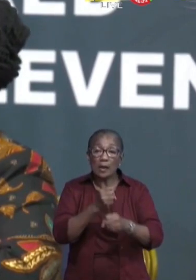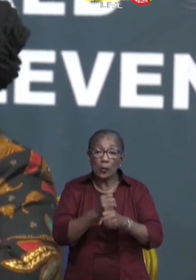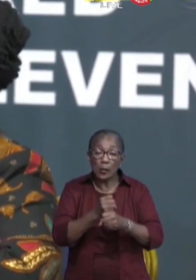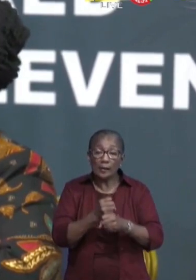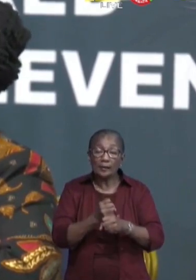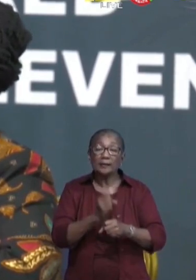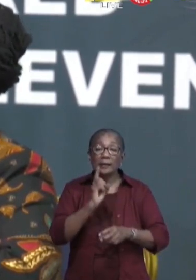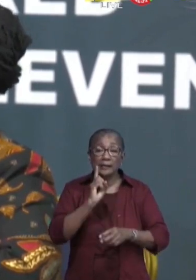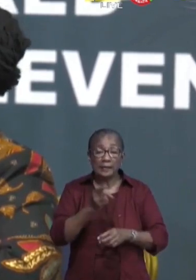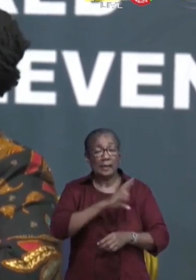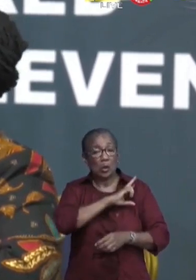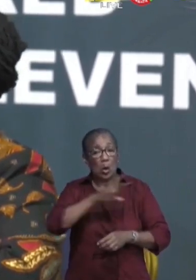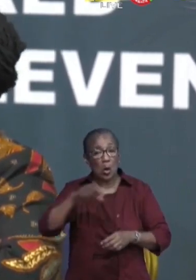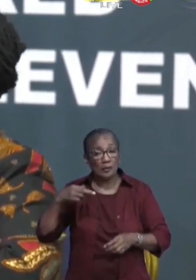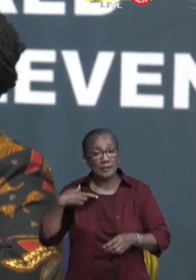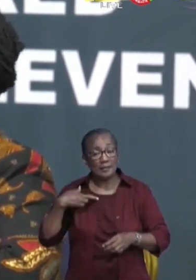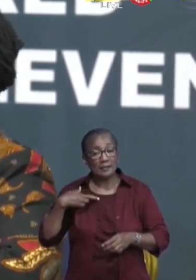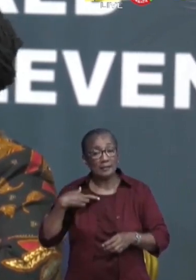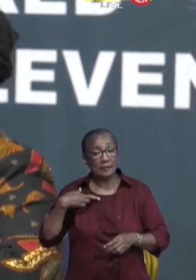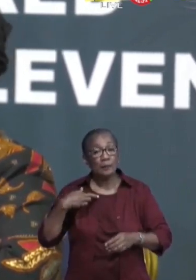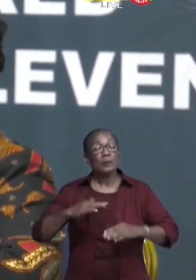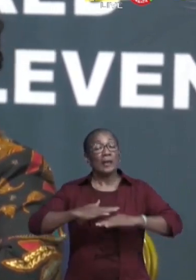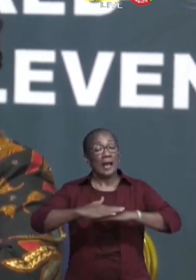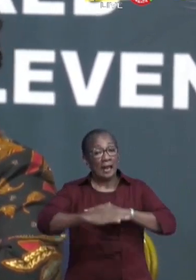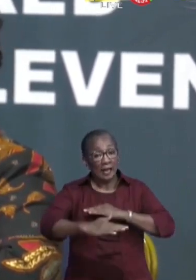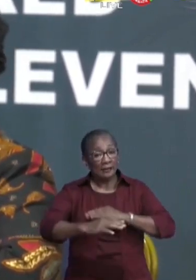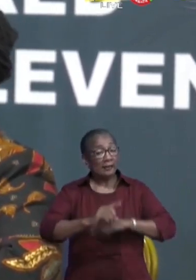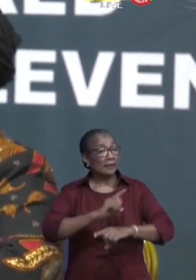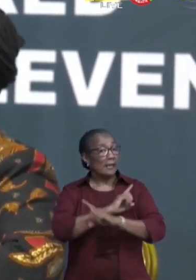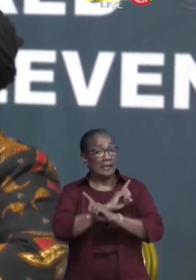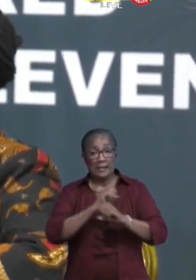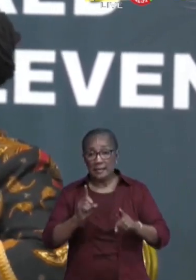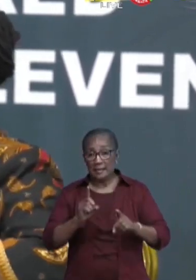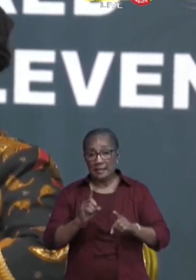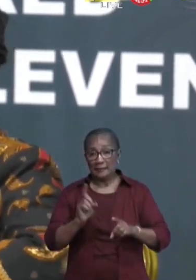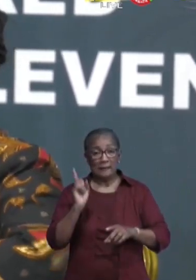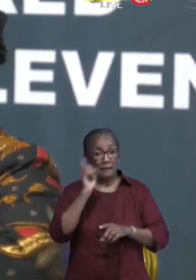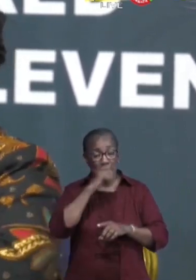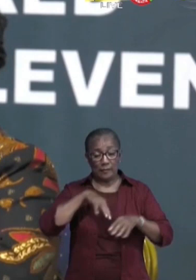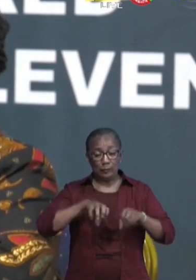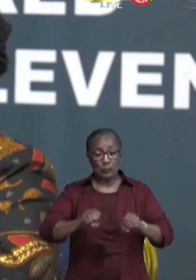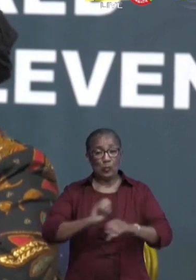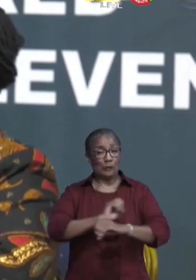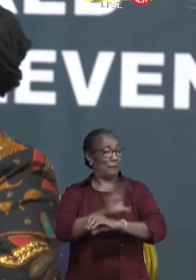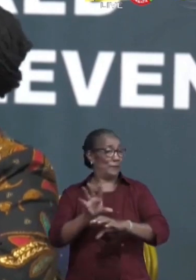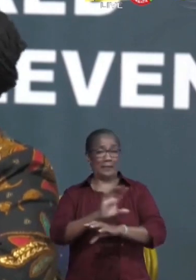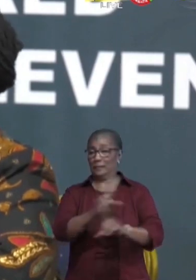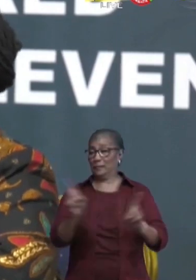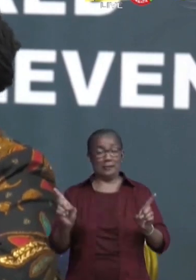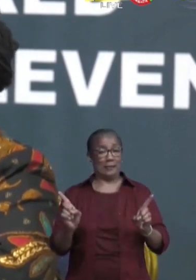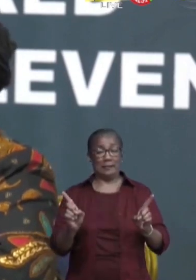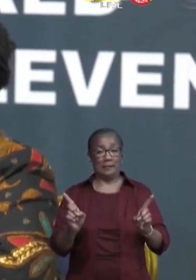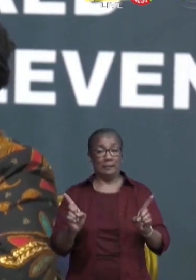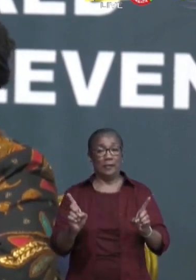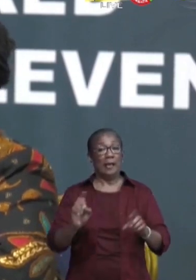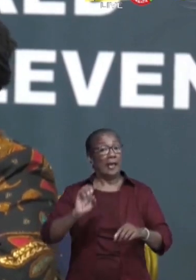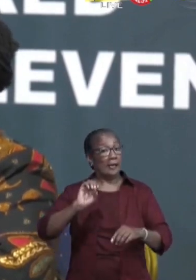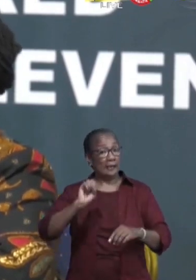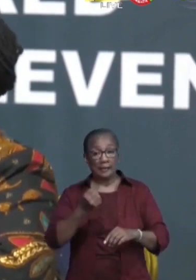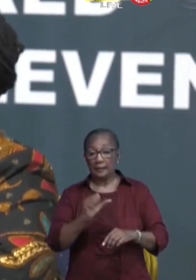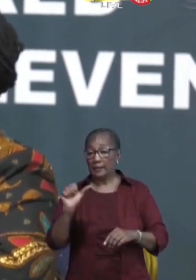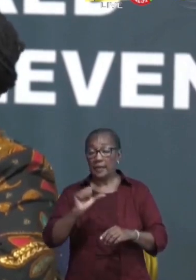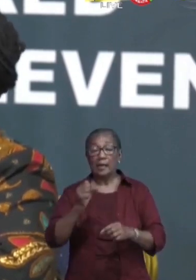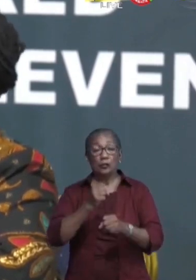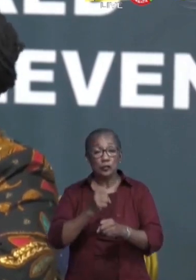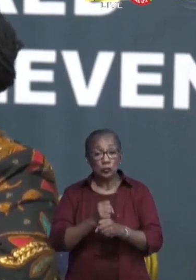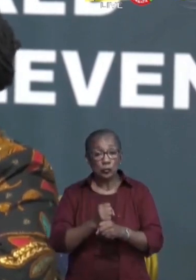dragen dat onze landen niet bevuild worden door het virus. En je kan dit niet anders doen